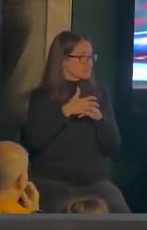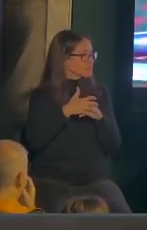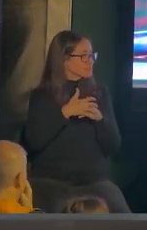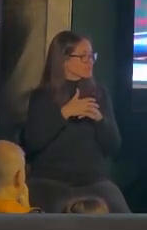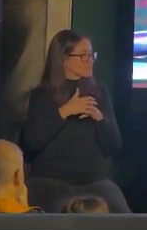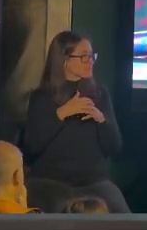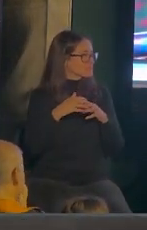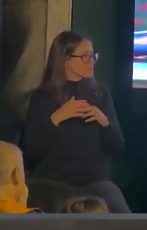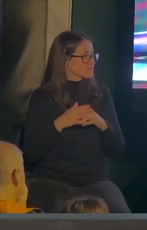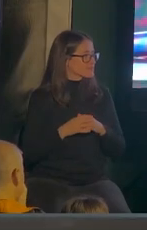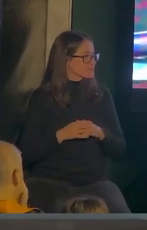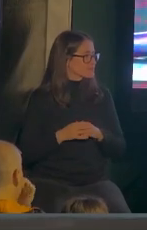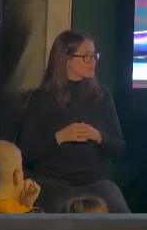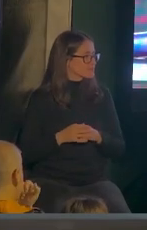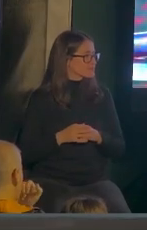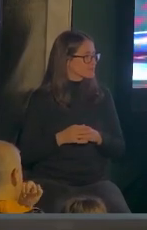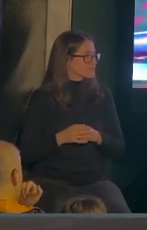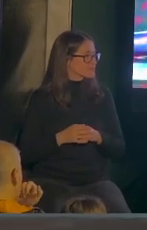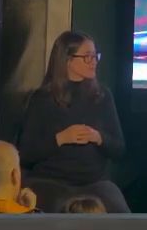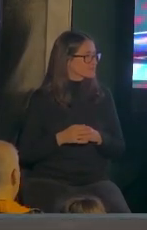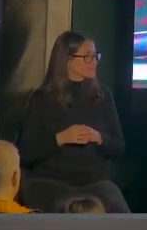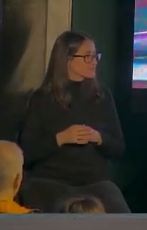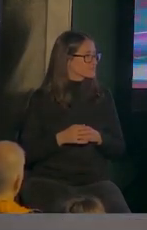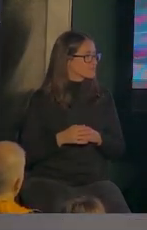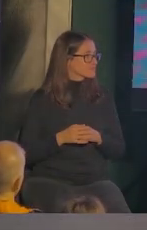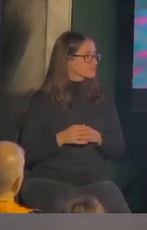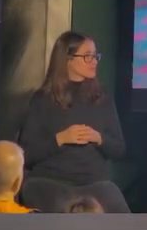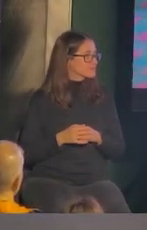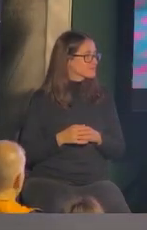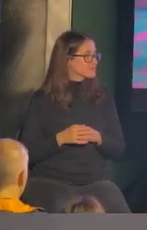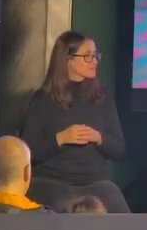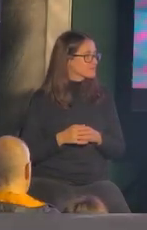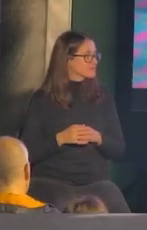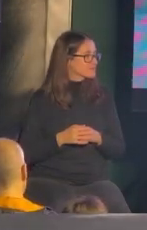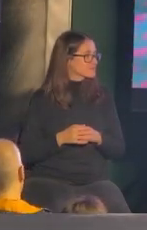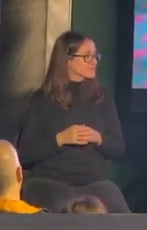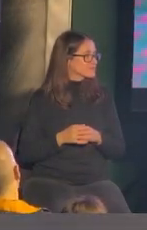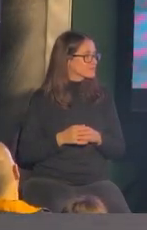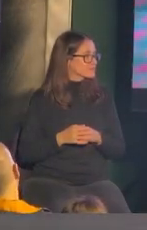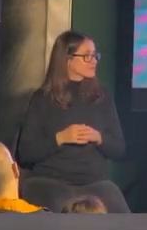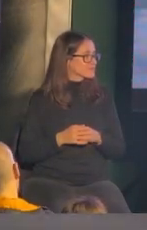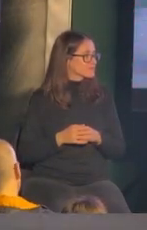Aleshores, li tallo una mica d'ametlla